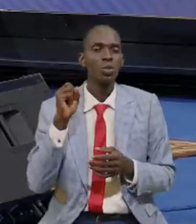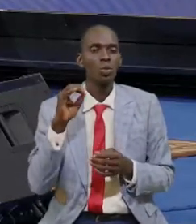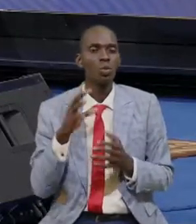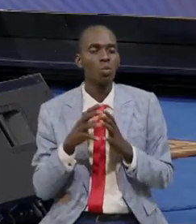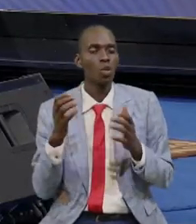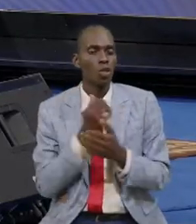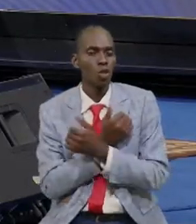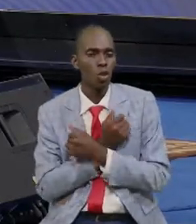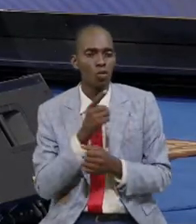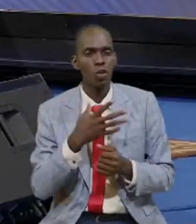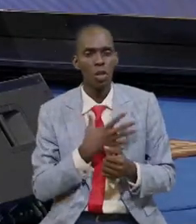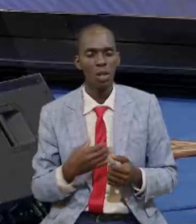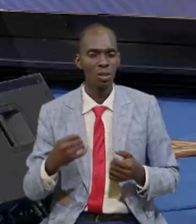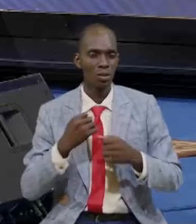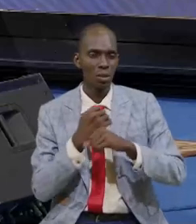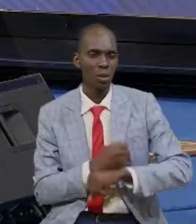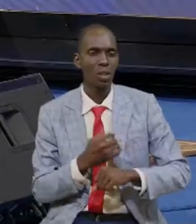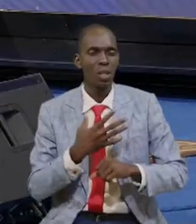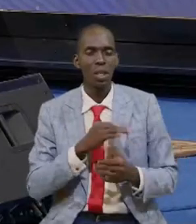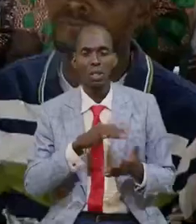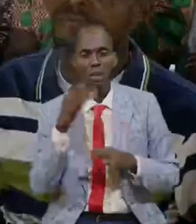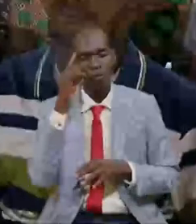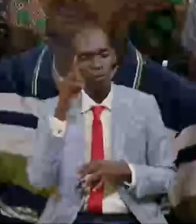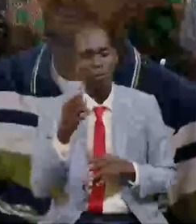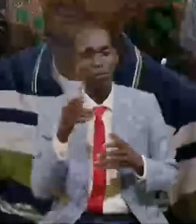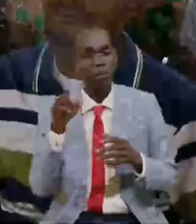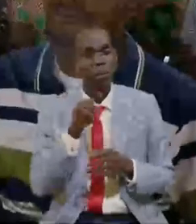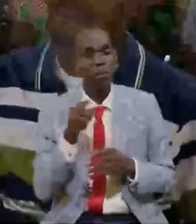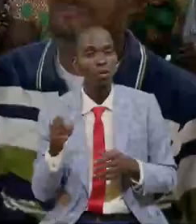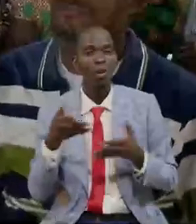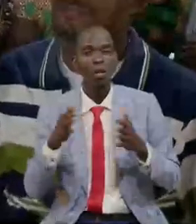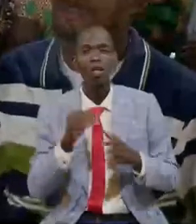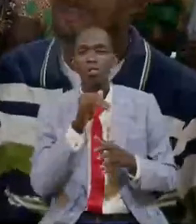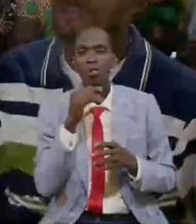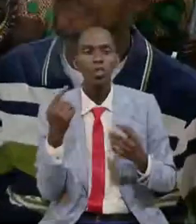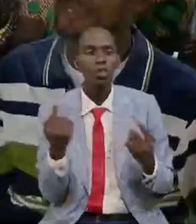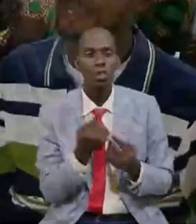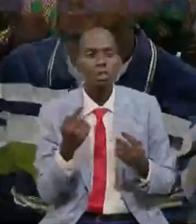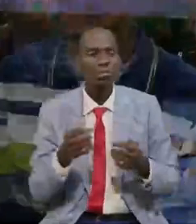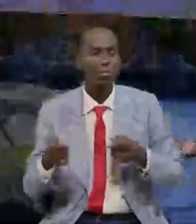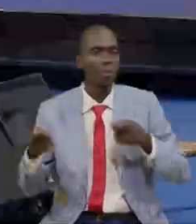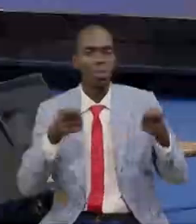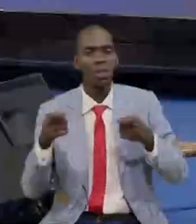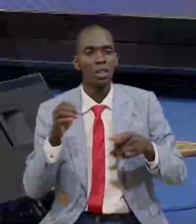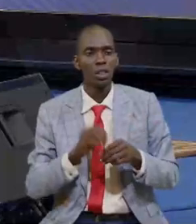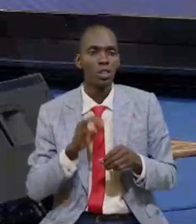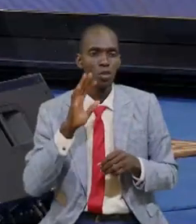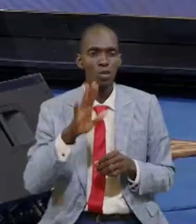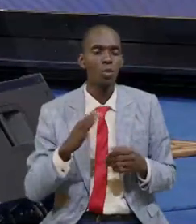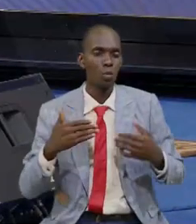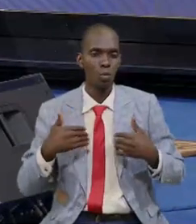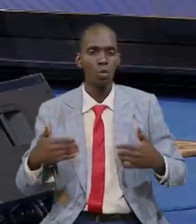pour toi. Que le péché ne règne donc point dans votre corps mortel et n'obéissez pas à